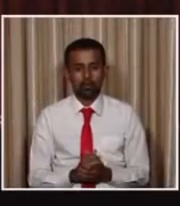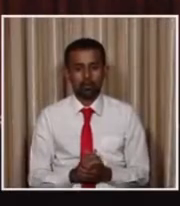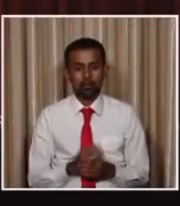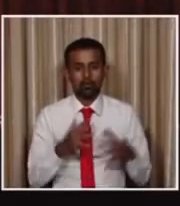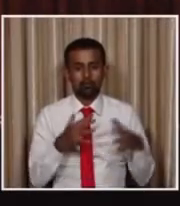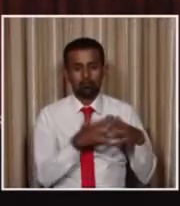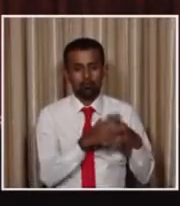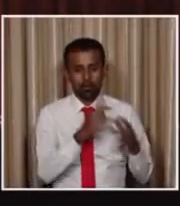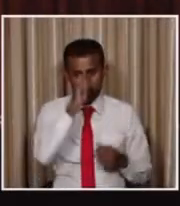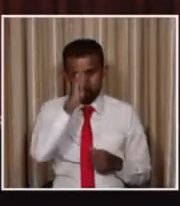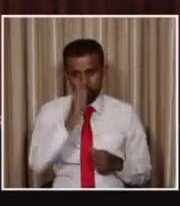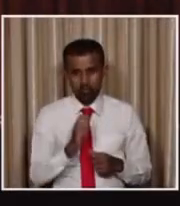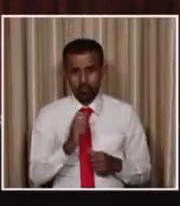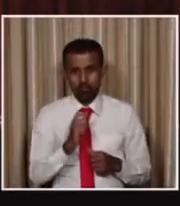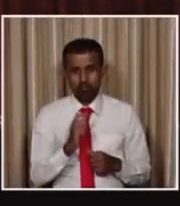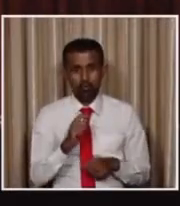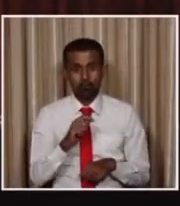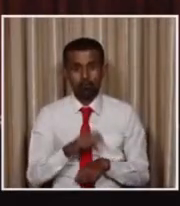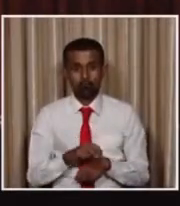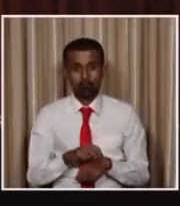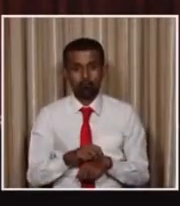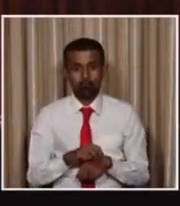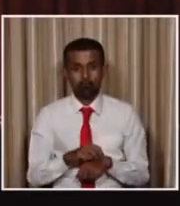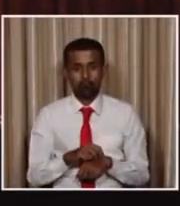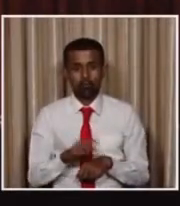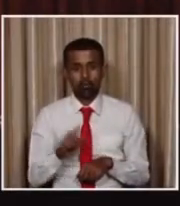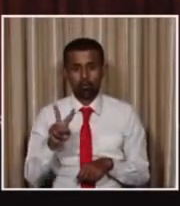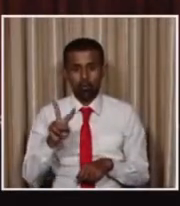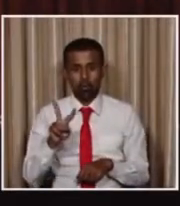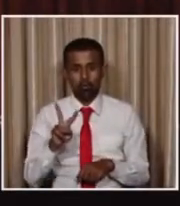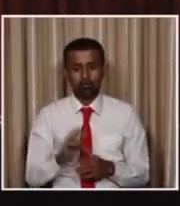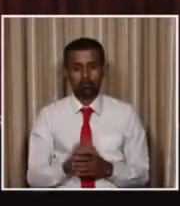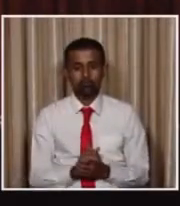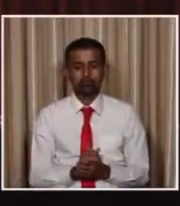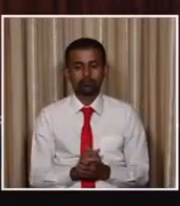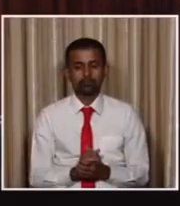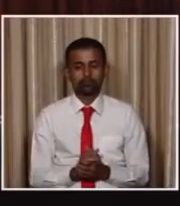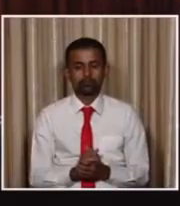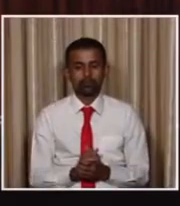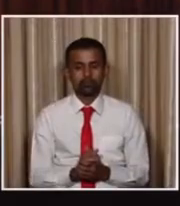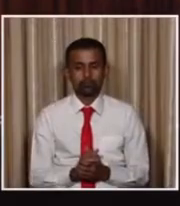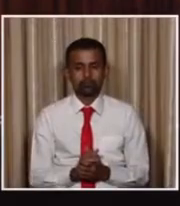Wasanta yapa bandar mantu obutuma de minitu dolahaka kalayat.